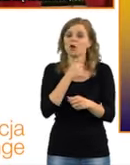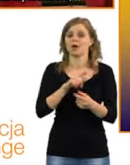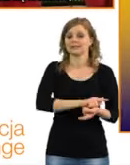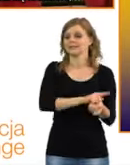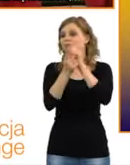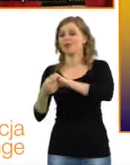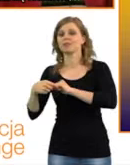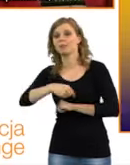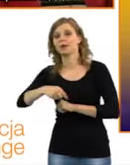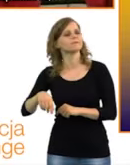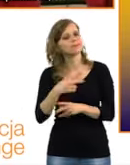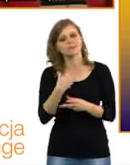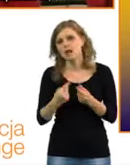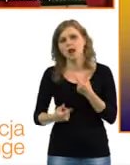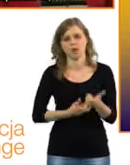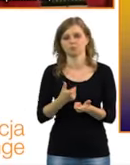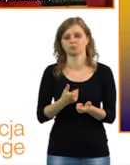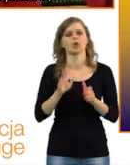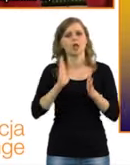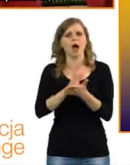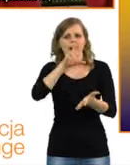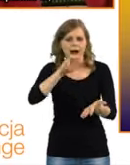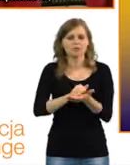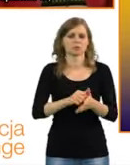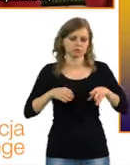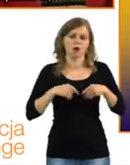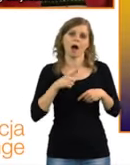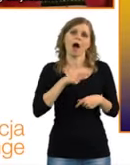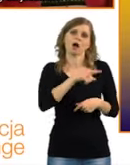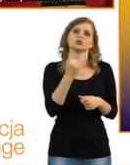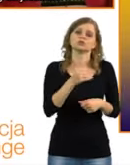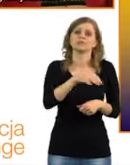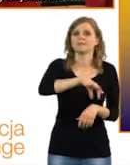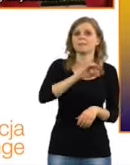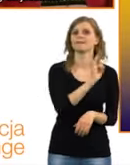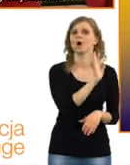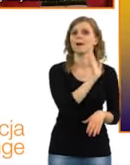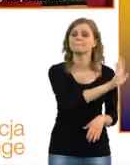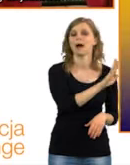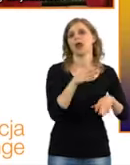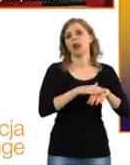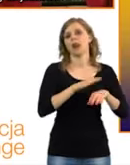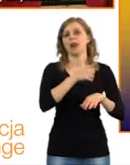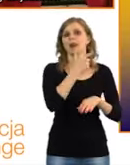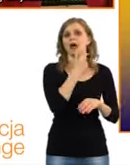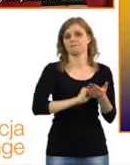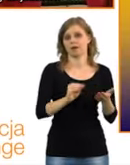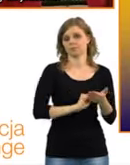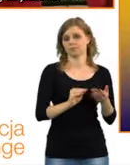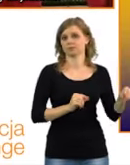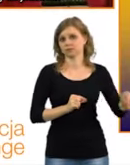czasami zdarza się rodzicom, tylko zaakceptować to, że dziecko wybrało lewą rękę